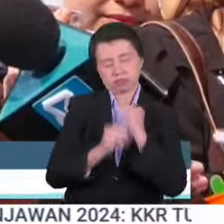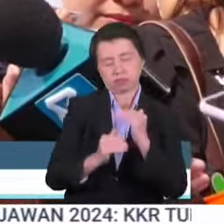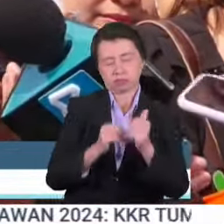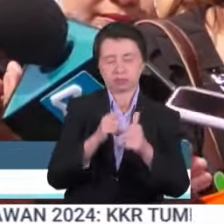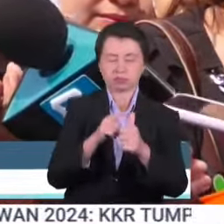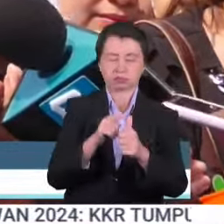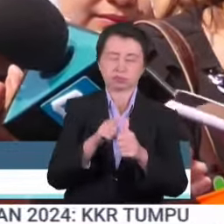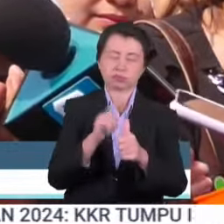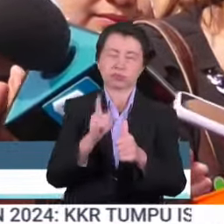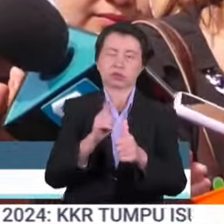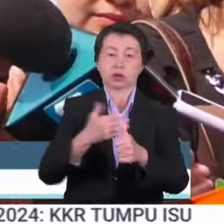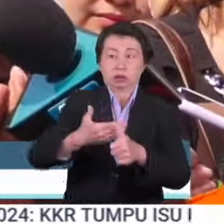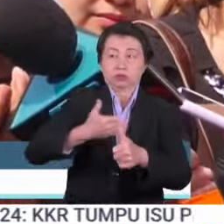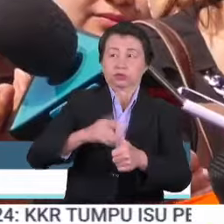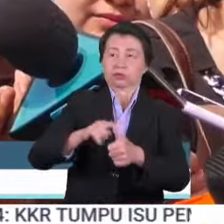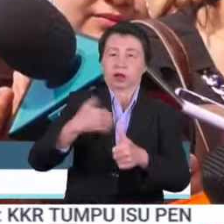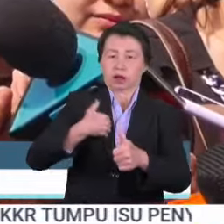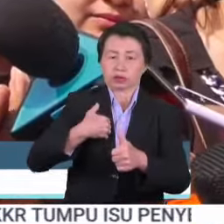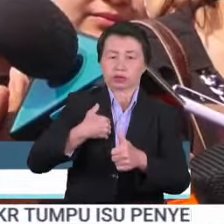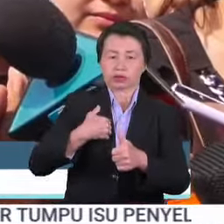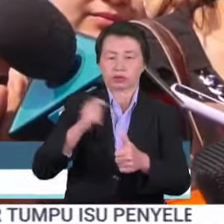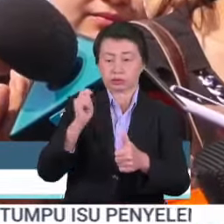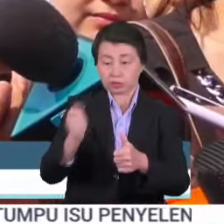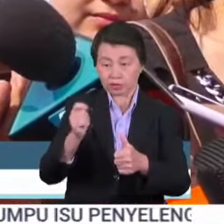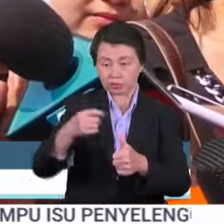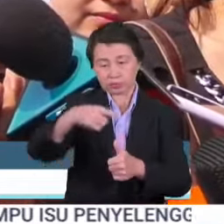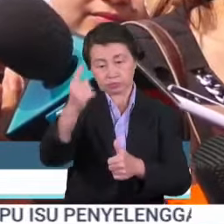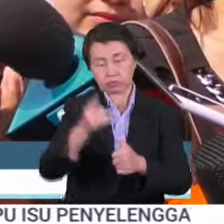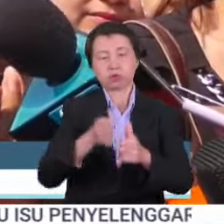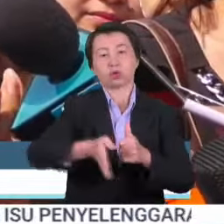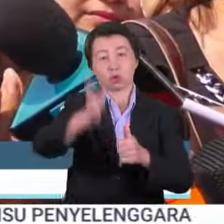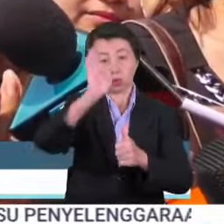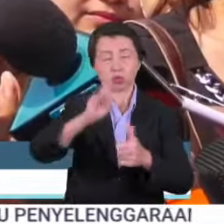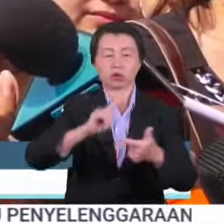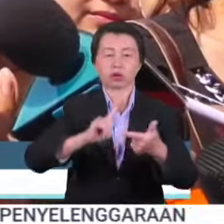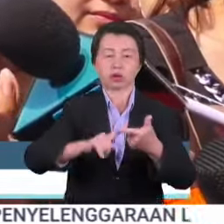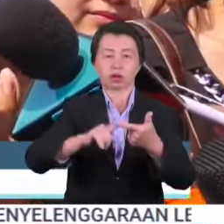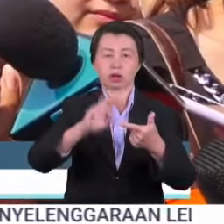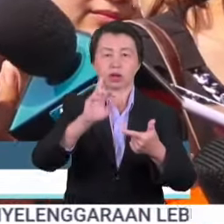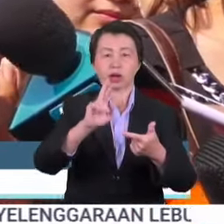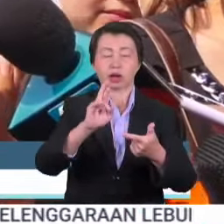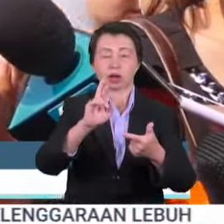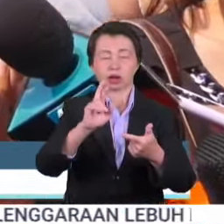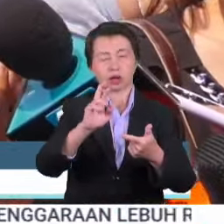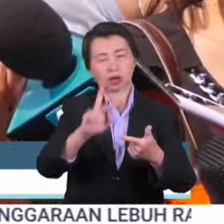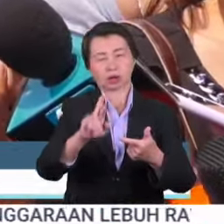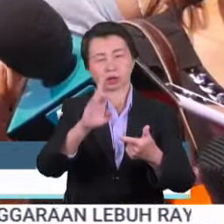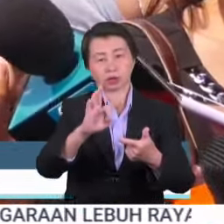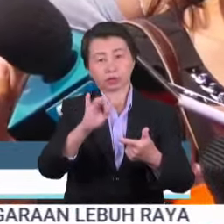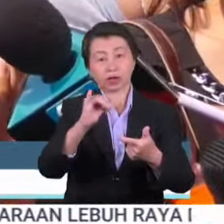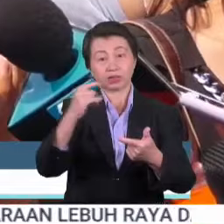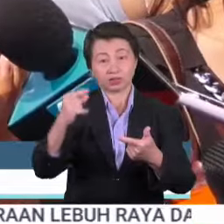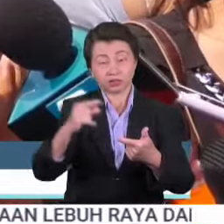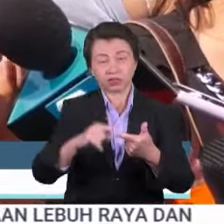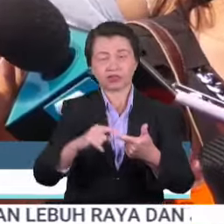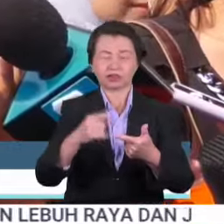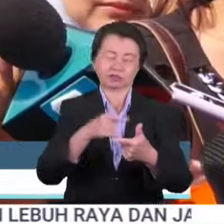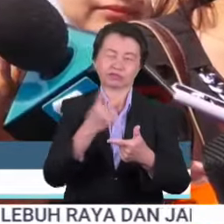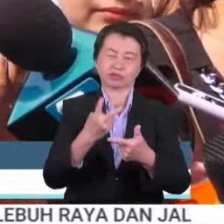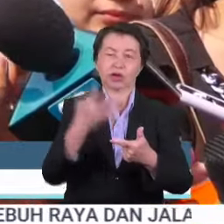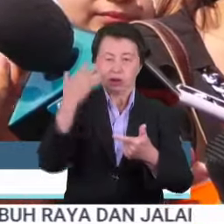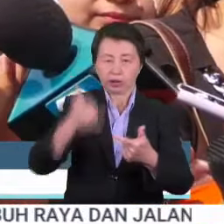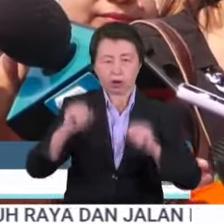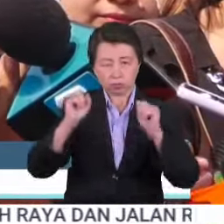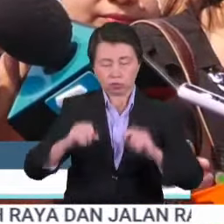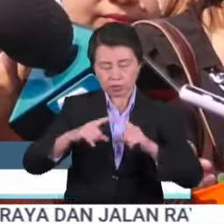kepada sebelum ini adalah kepada touch and go RFID aja. Ya, sekarang boleh juga digunakan